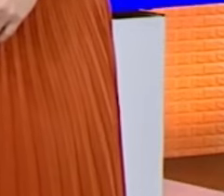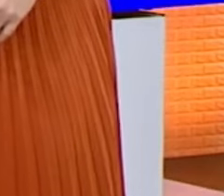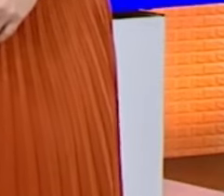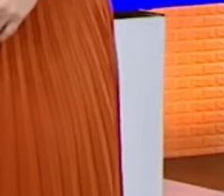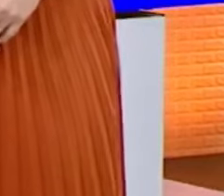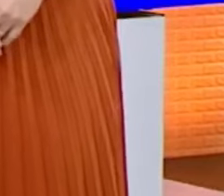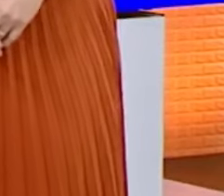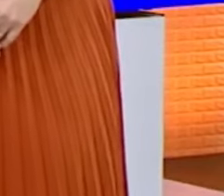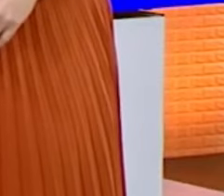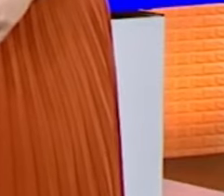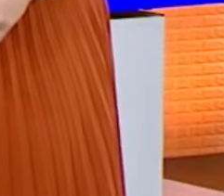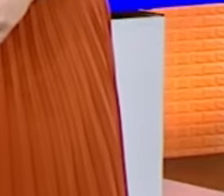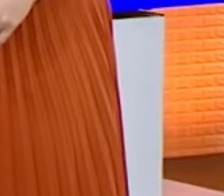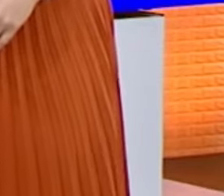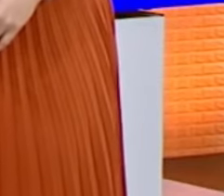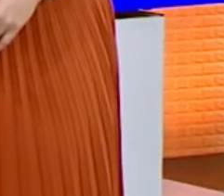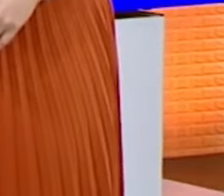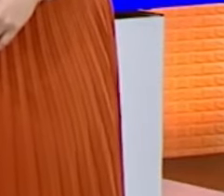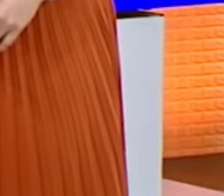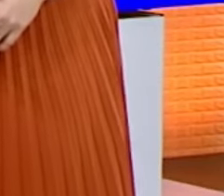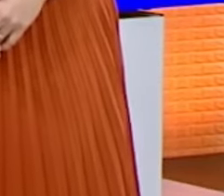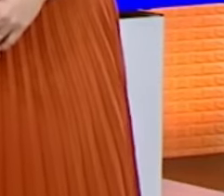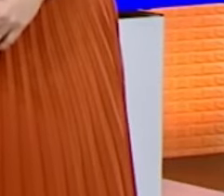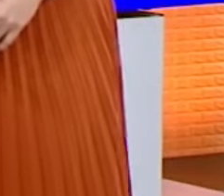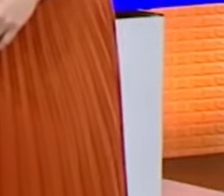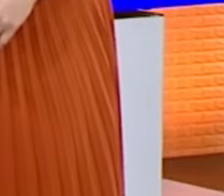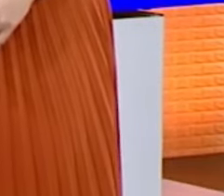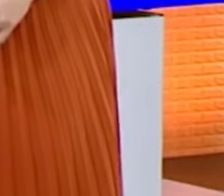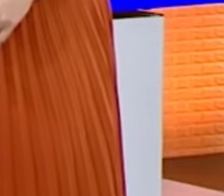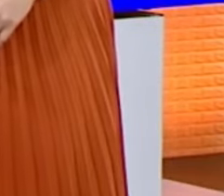sa YouTube. Sa mga kapuso abroad, subaybayan